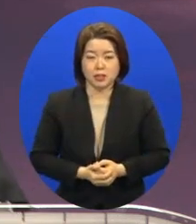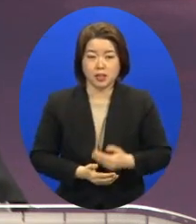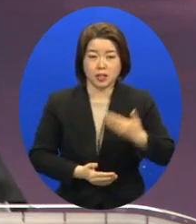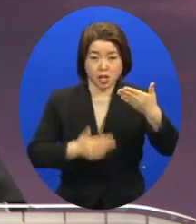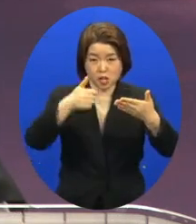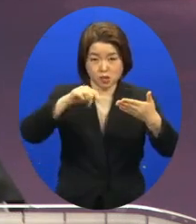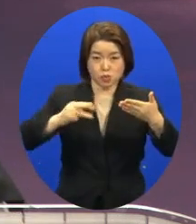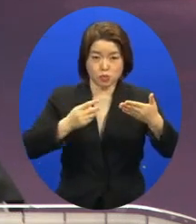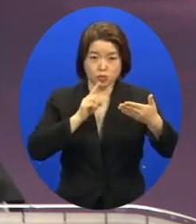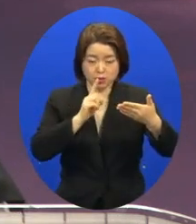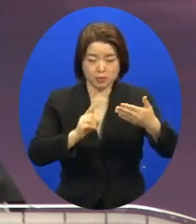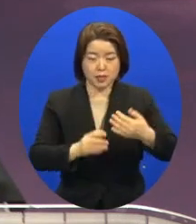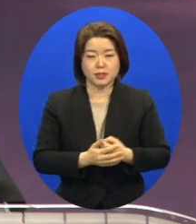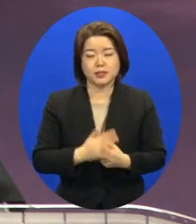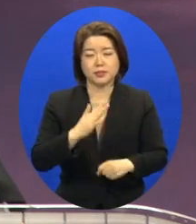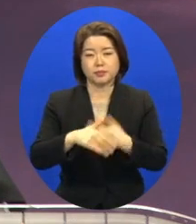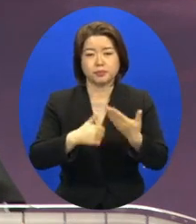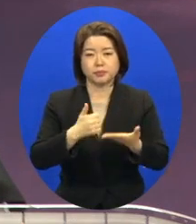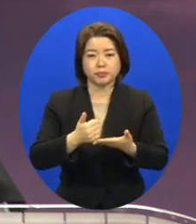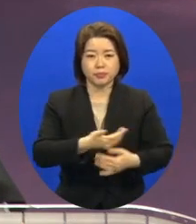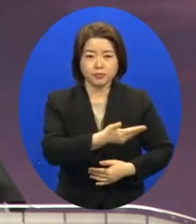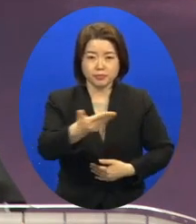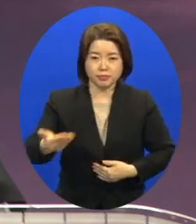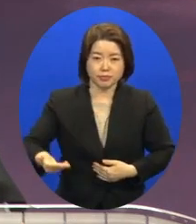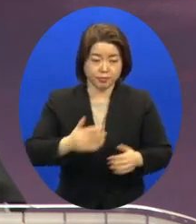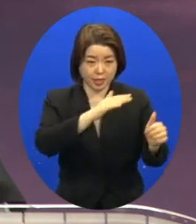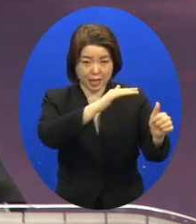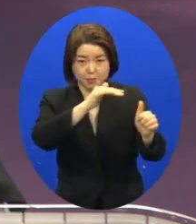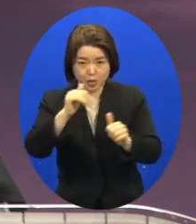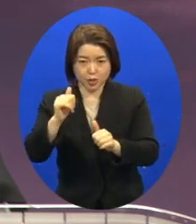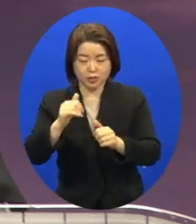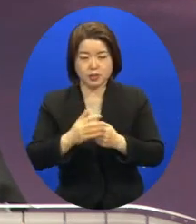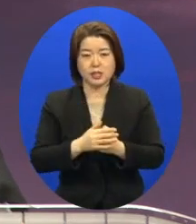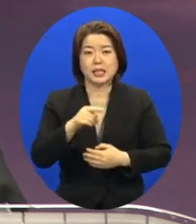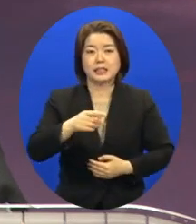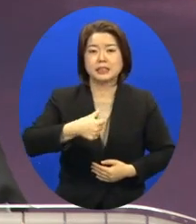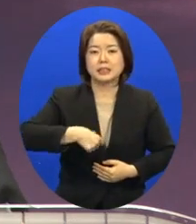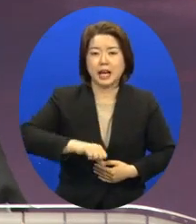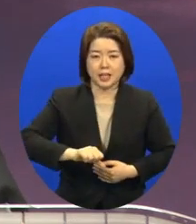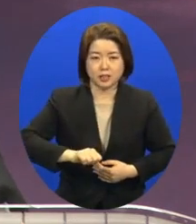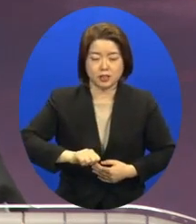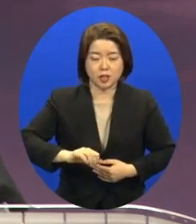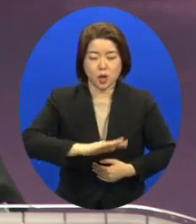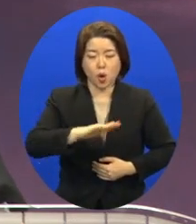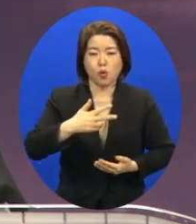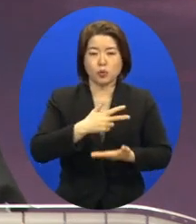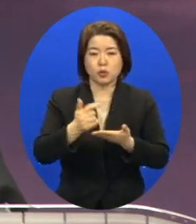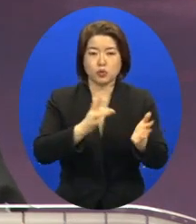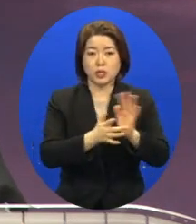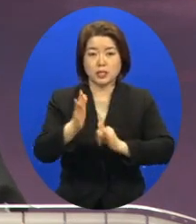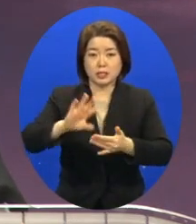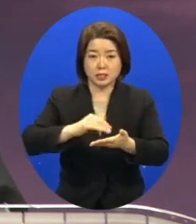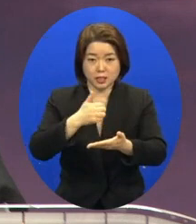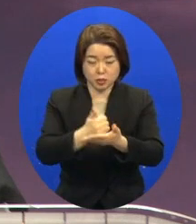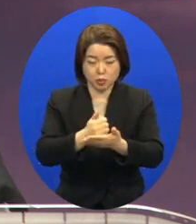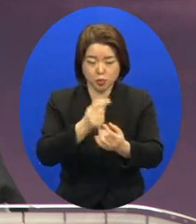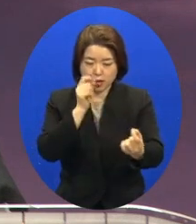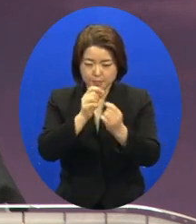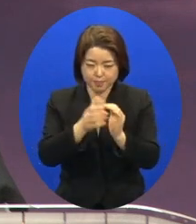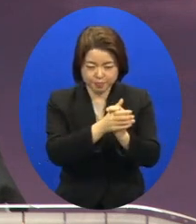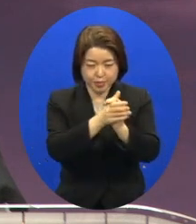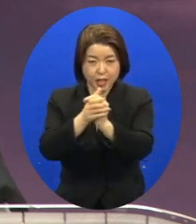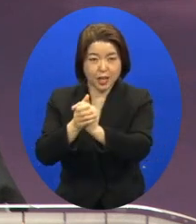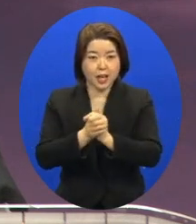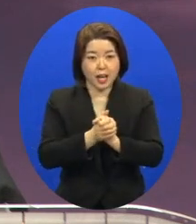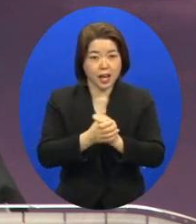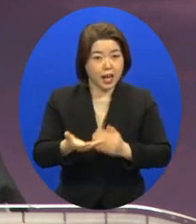말씀, 하나님께서는 여러분을 부르셔서 그 아들 우리 주 예수 그리스도와 친교를